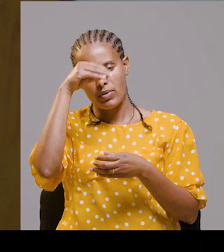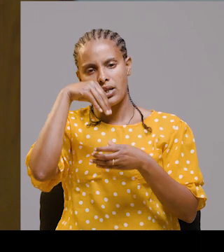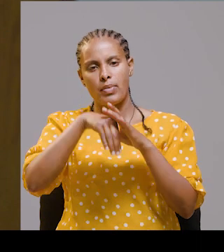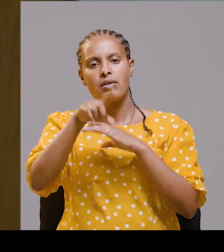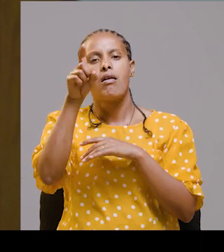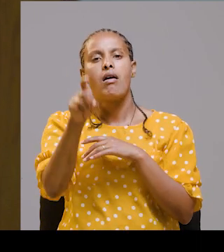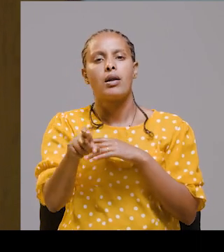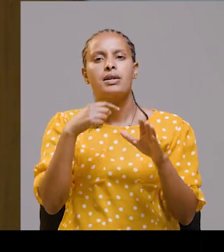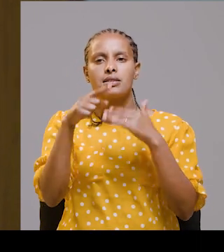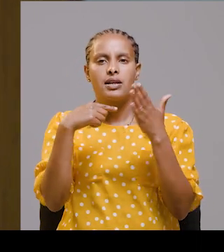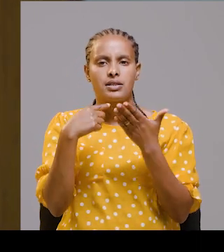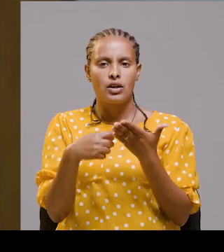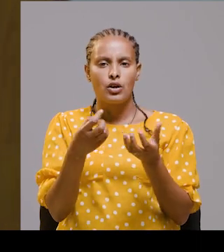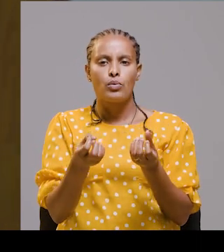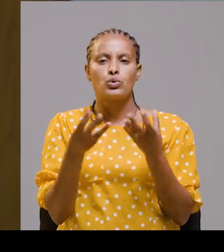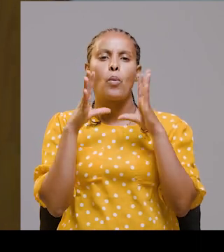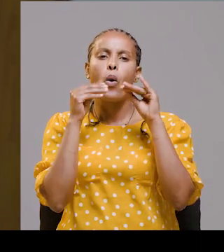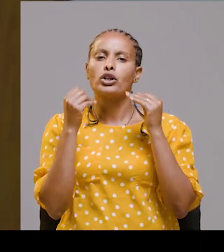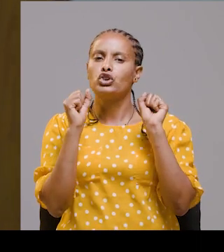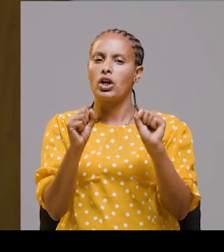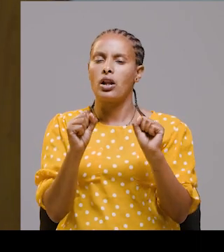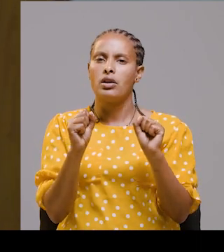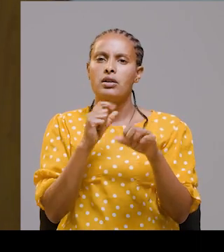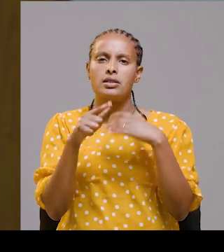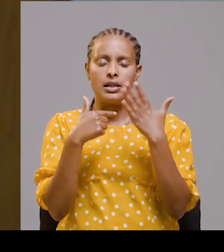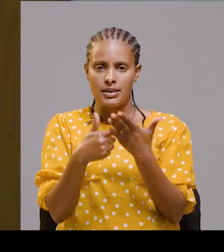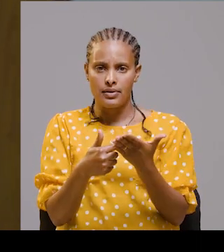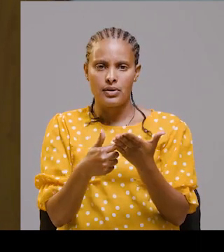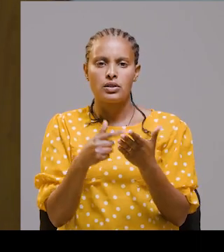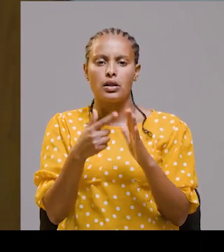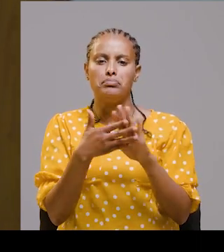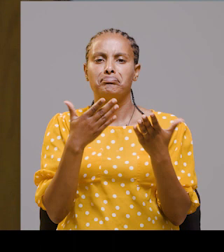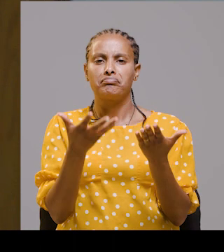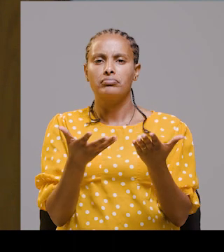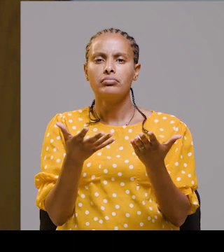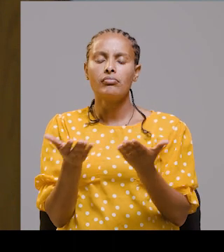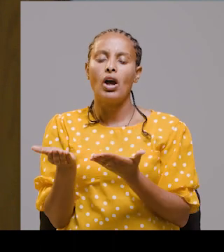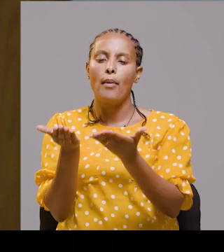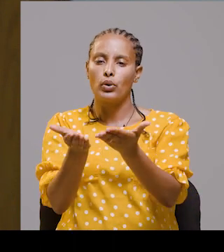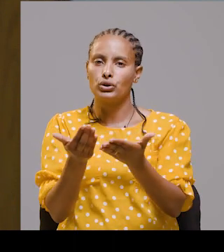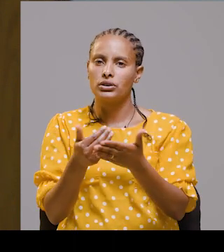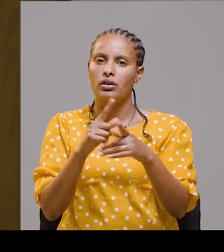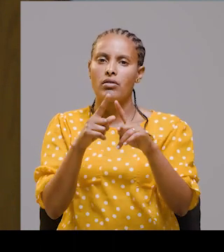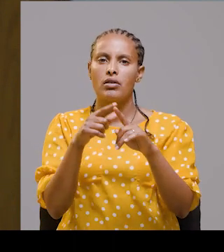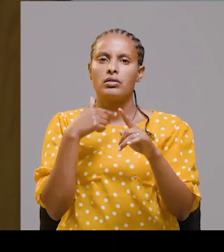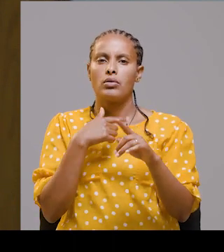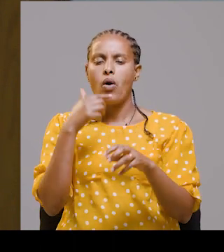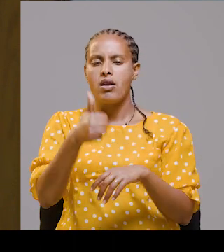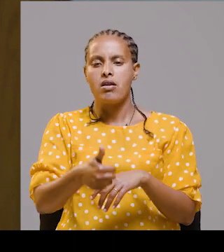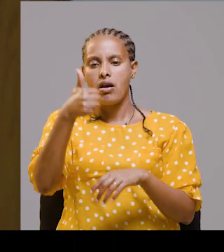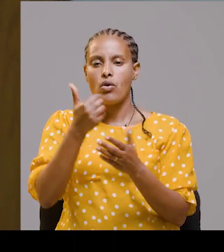ማስገባት አለብን ስለዚህ ብዙ ማውራት እንችላለን በርክ ስለ ትሮማ ኢንፎርምድ አፕሮች ነገር ግን አይ ቲንክ ኮር